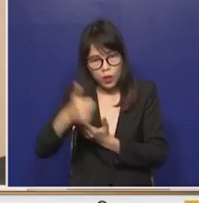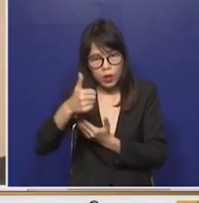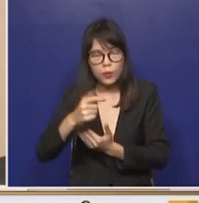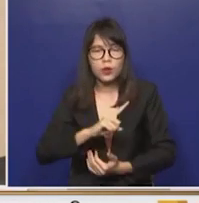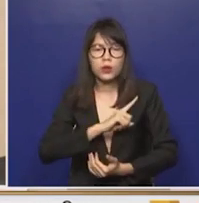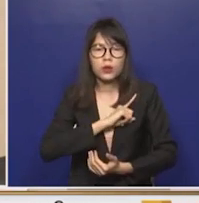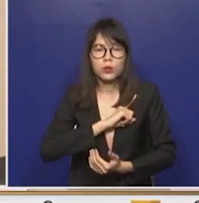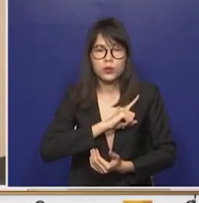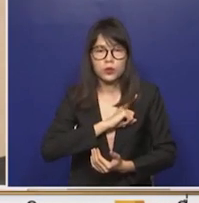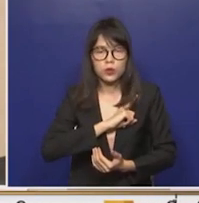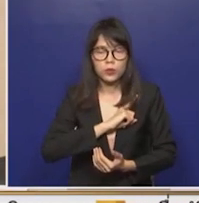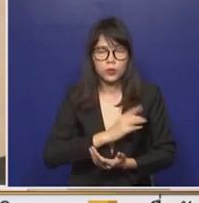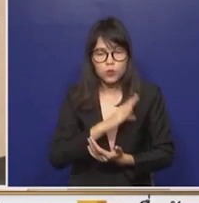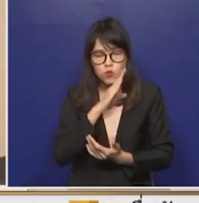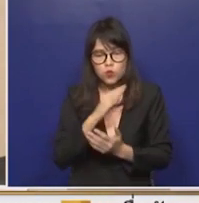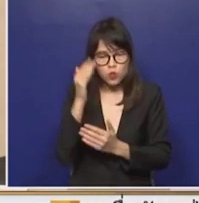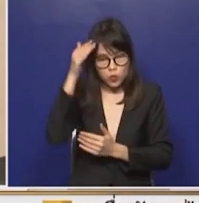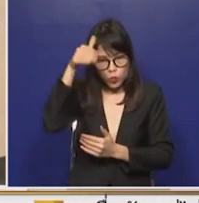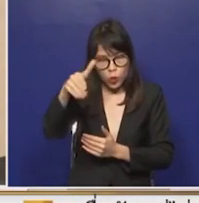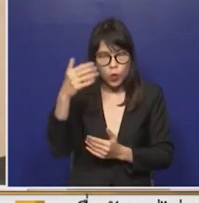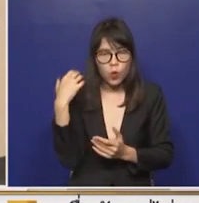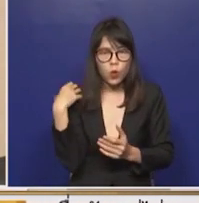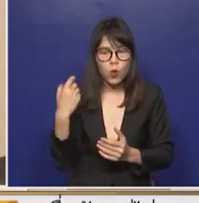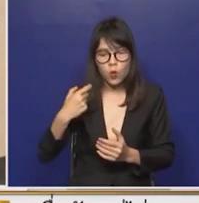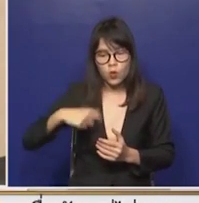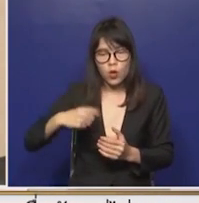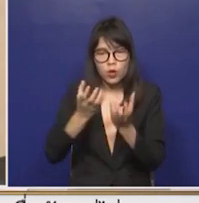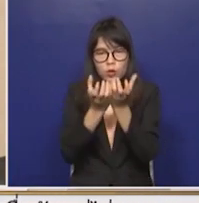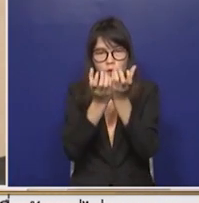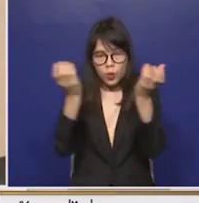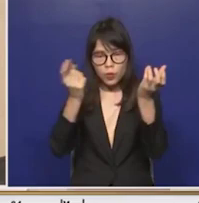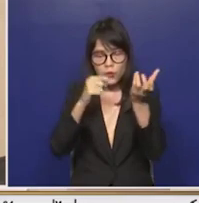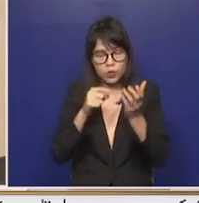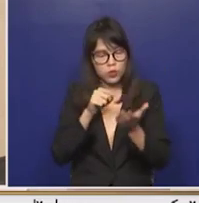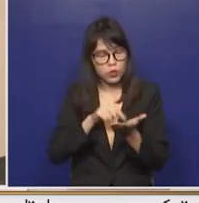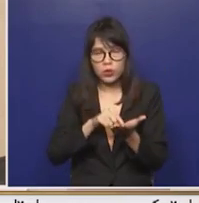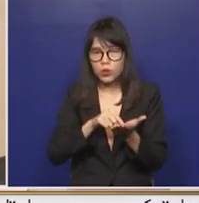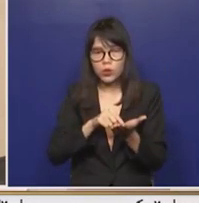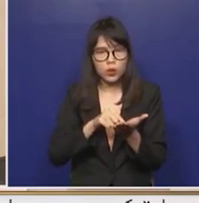ถ้าบังเอิญวันข้างหน้าศาลรัฐธรรมนูญวินิจฉัยว่ายัตตินี้ไม่ชอบผมก็ต้องรับผิดชอบ